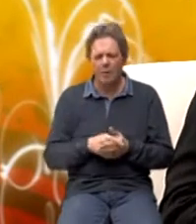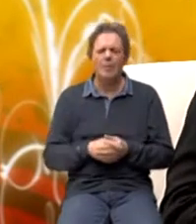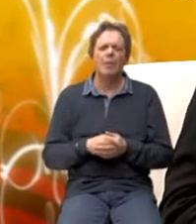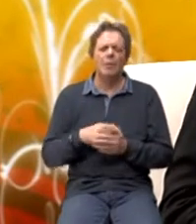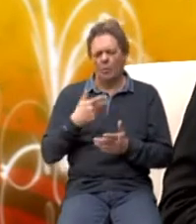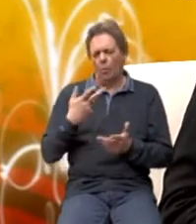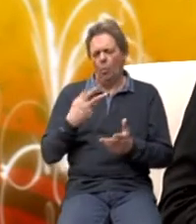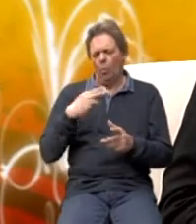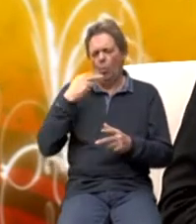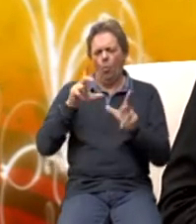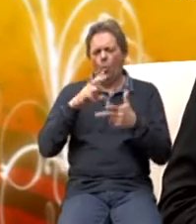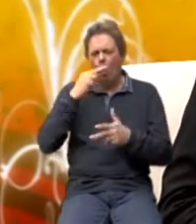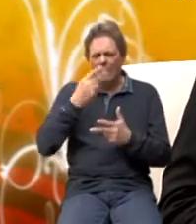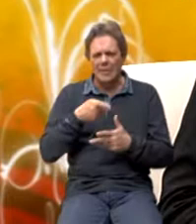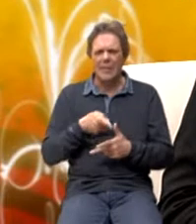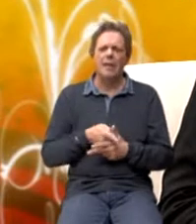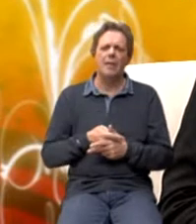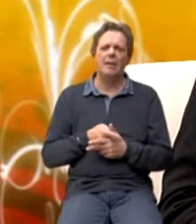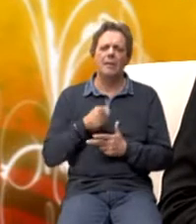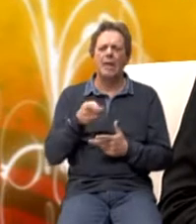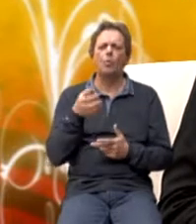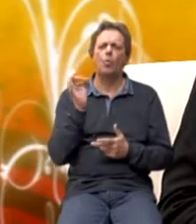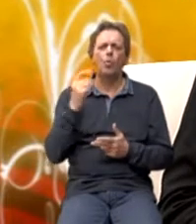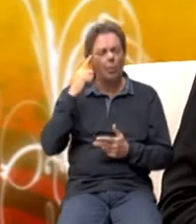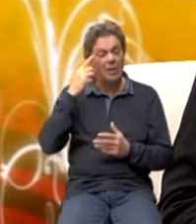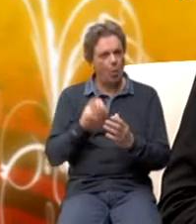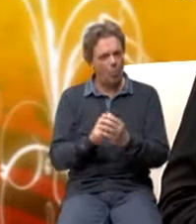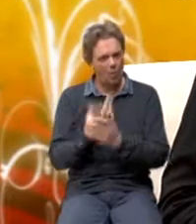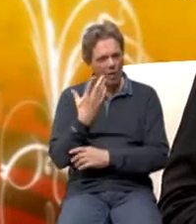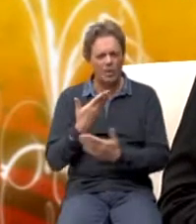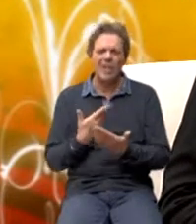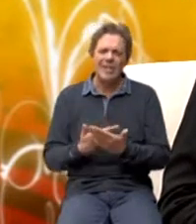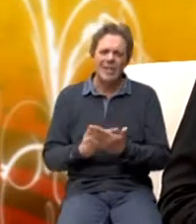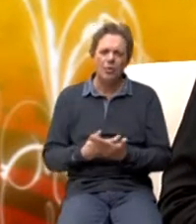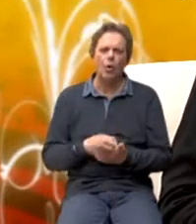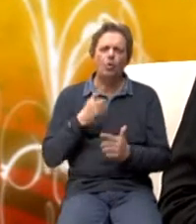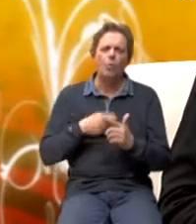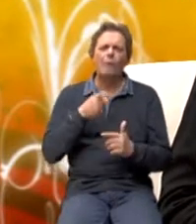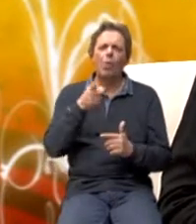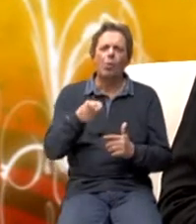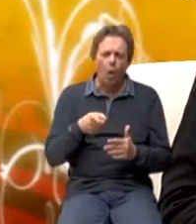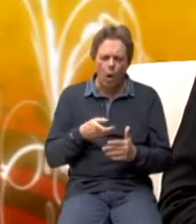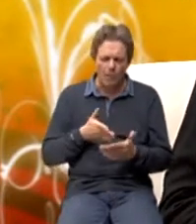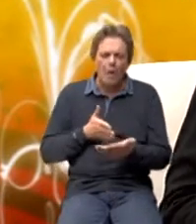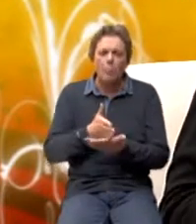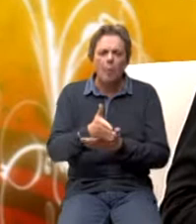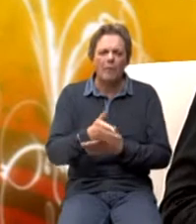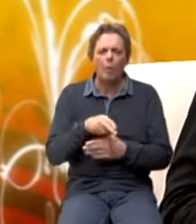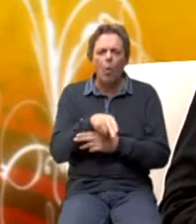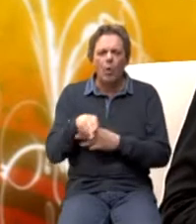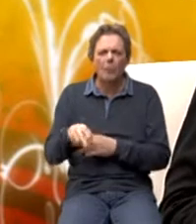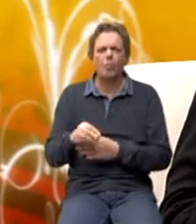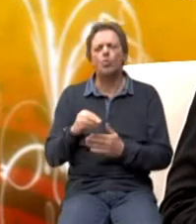komisije, za nju jako dobro znaju proizvođači, zato što upravo u toj provedbenoj uredbi su